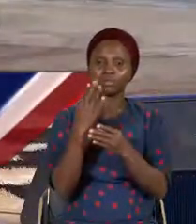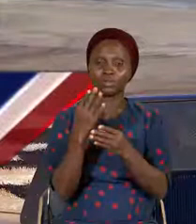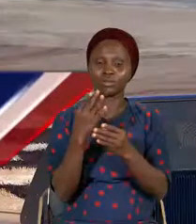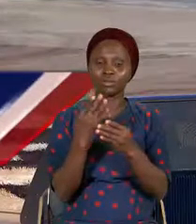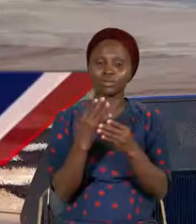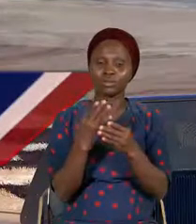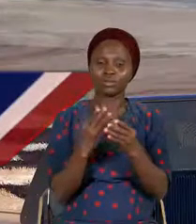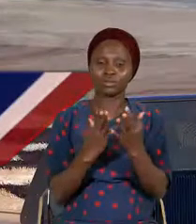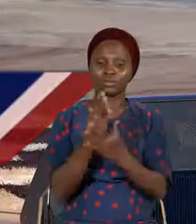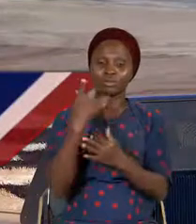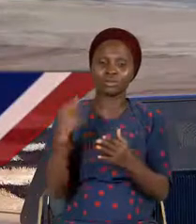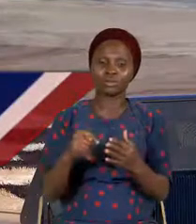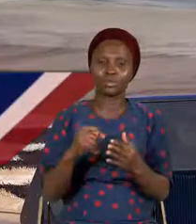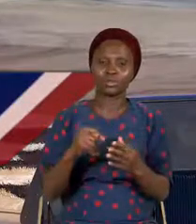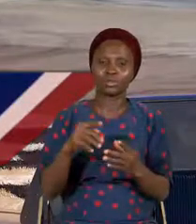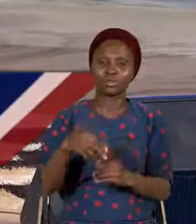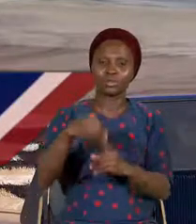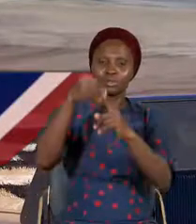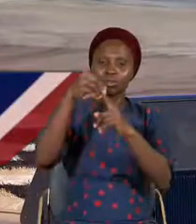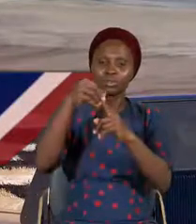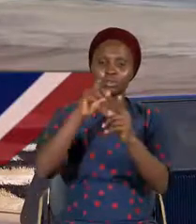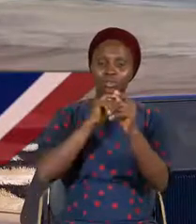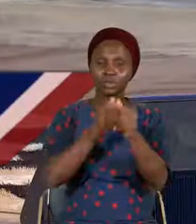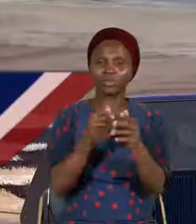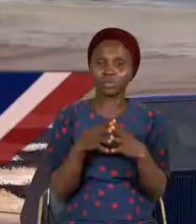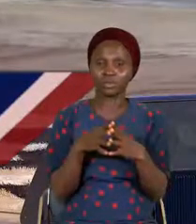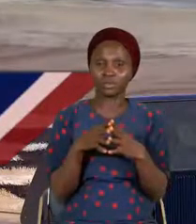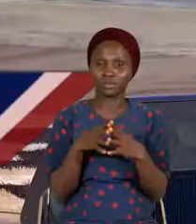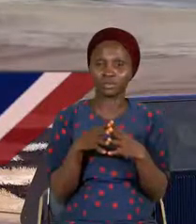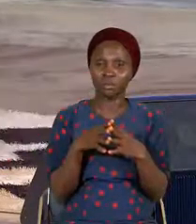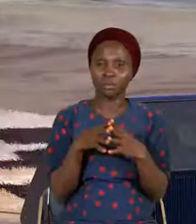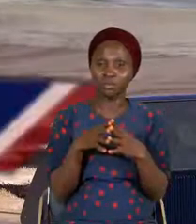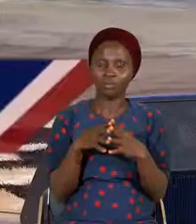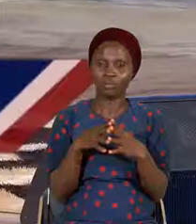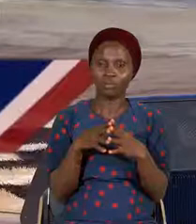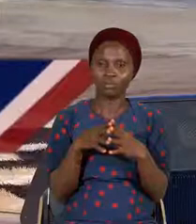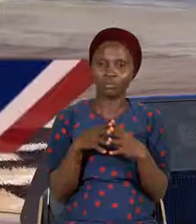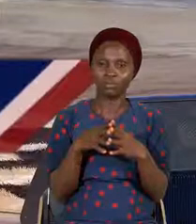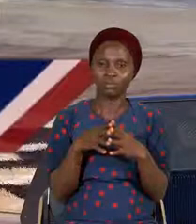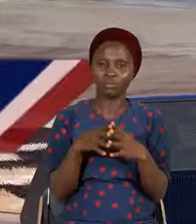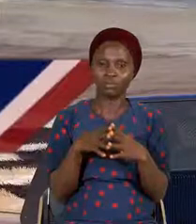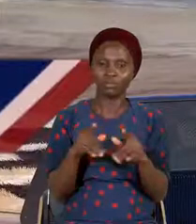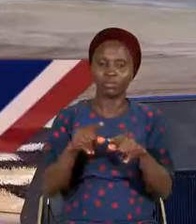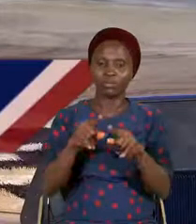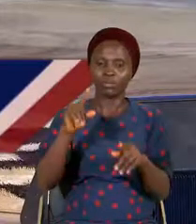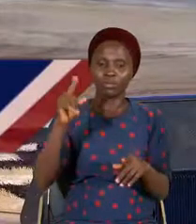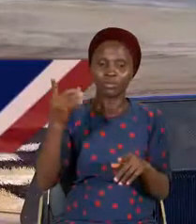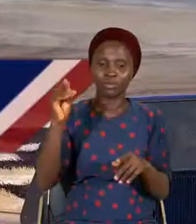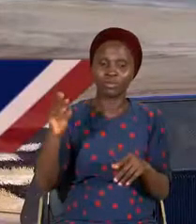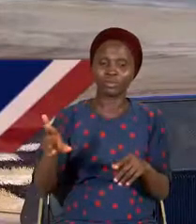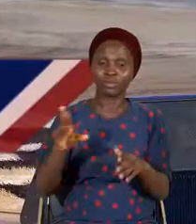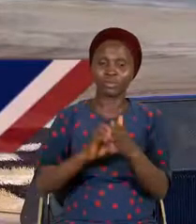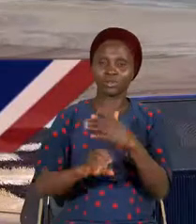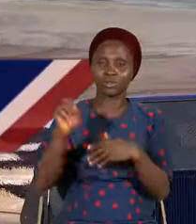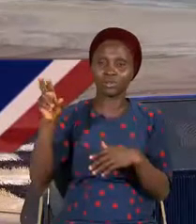don surnaturel. Nous repartons dans 1 Corinthiens chapitre 12, verset 7. Or,